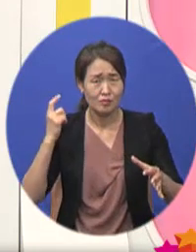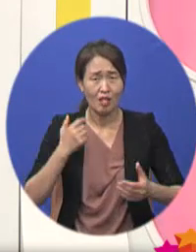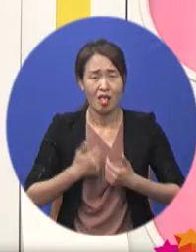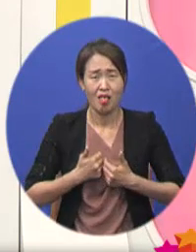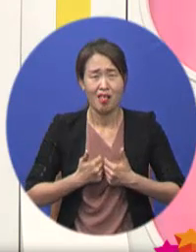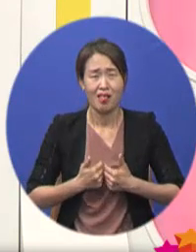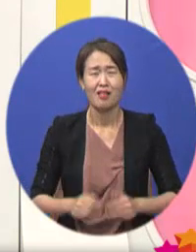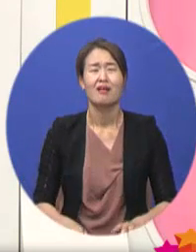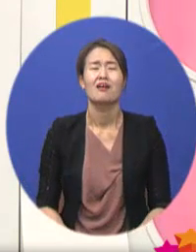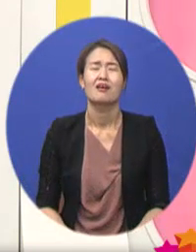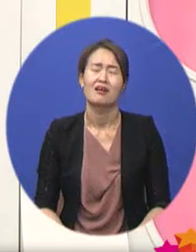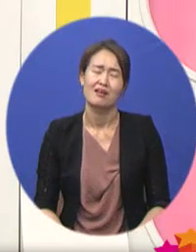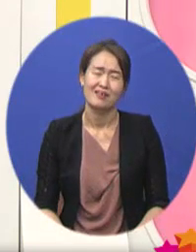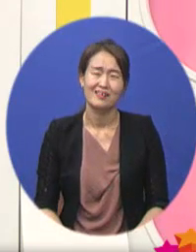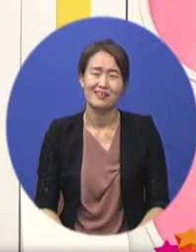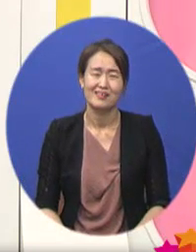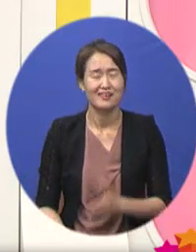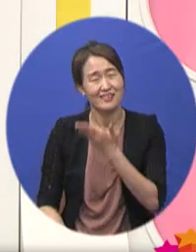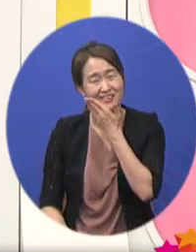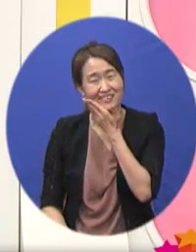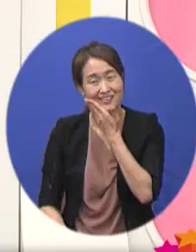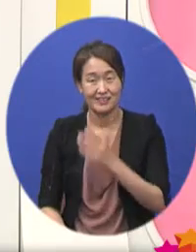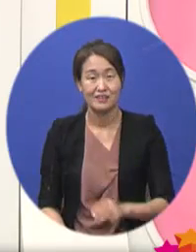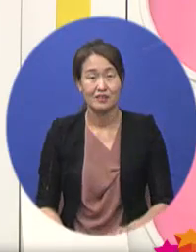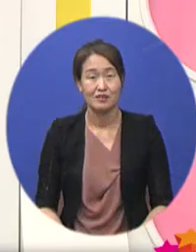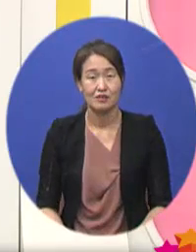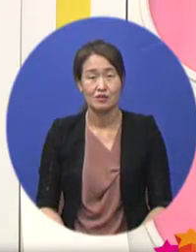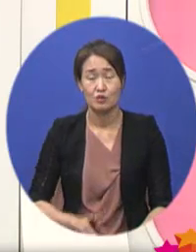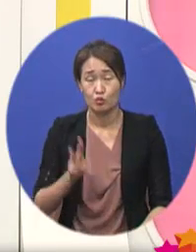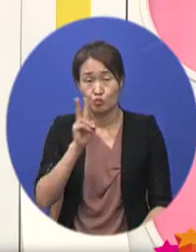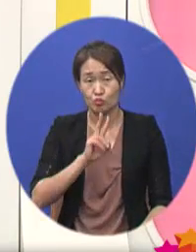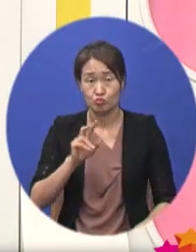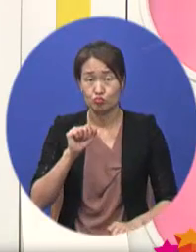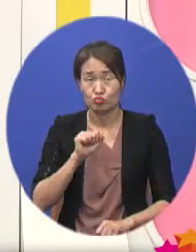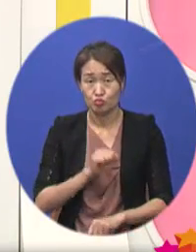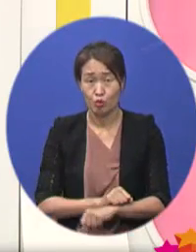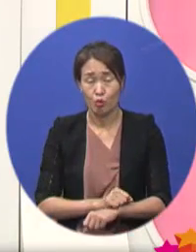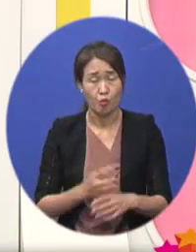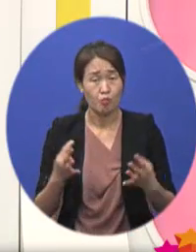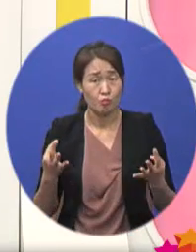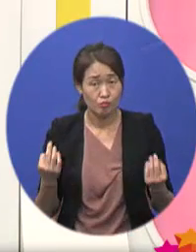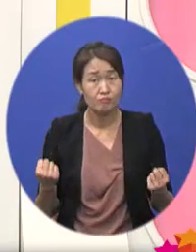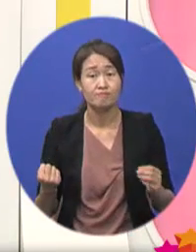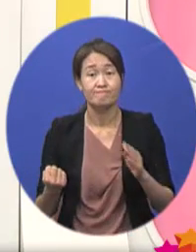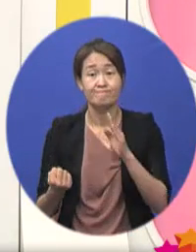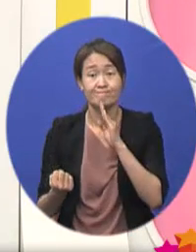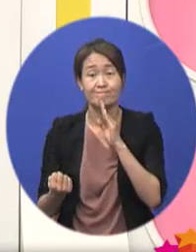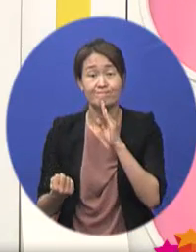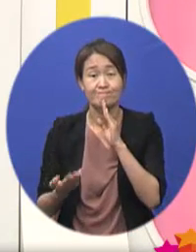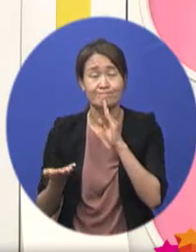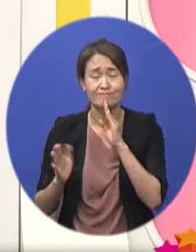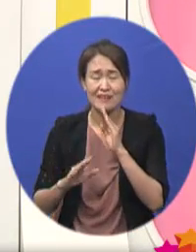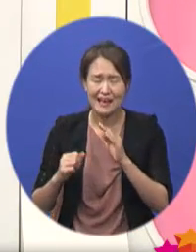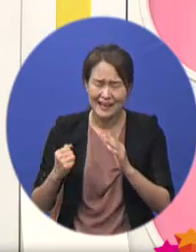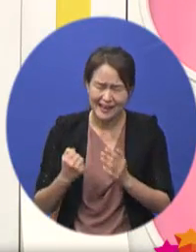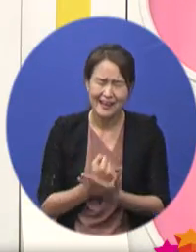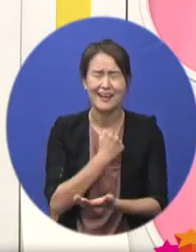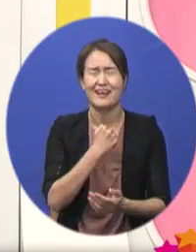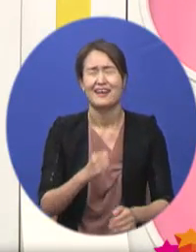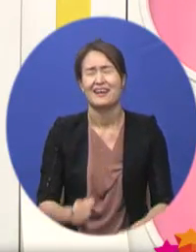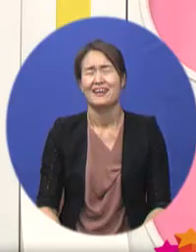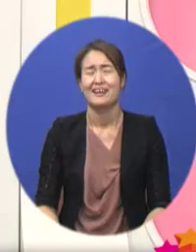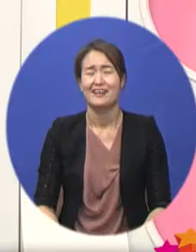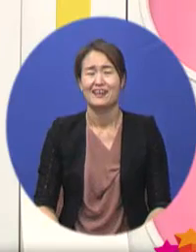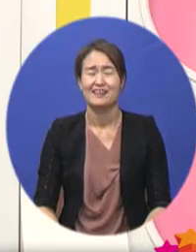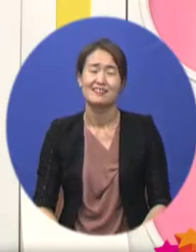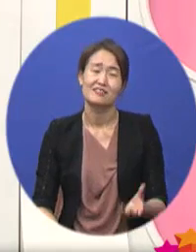끊어졌네. 네, 끊어졌습니다. 아, 예. 아, 근데 오늘 노래 잘 하신 분 꽤 많았죠? 예, 많았는데. 예, 좀 이제 아쉬운 분도. 예.